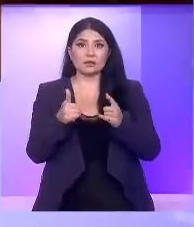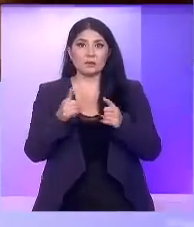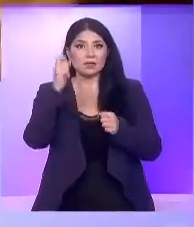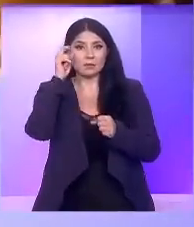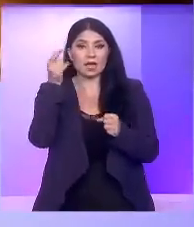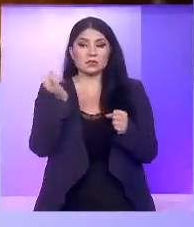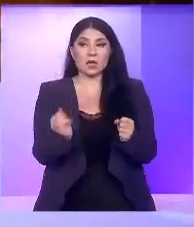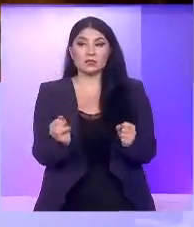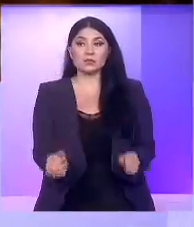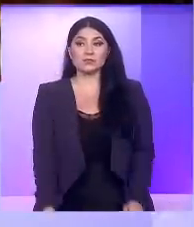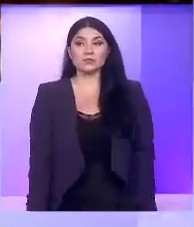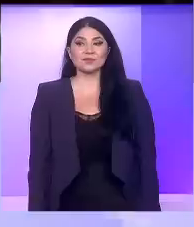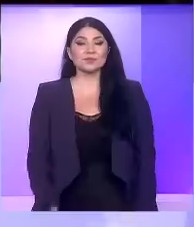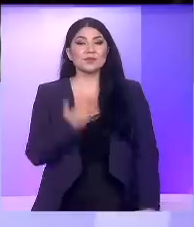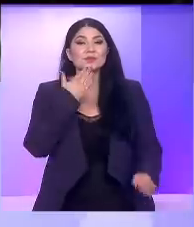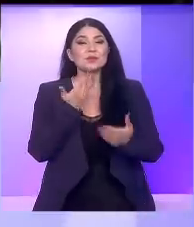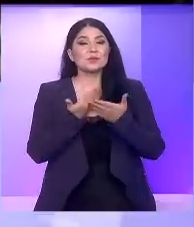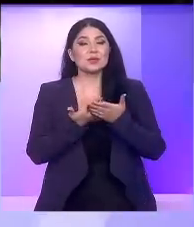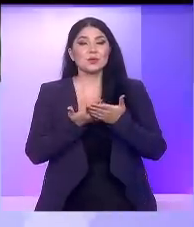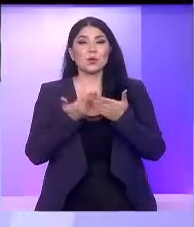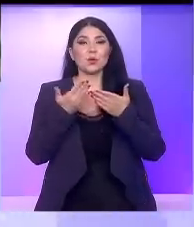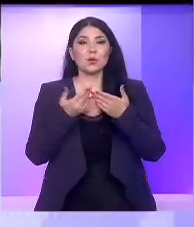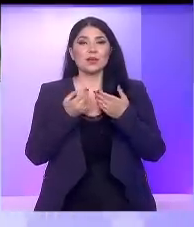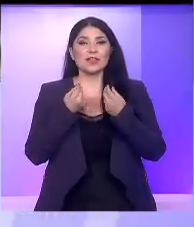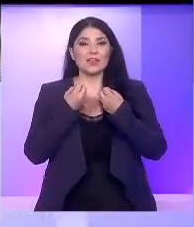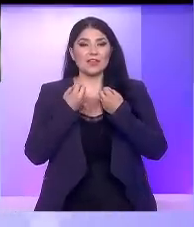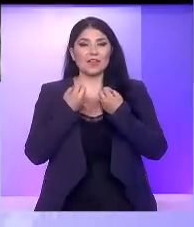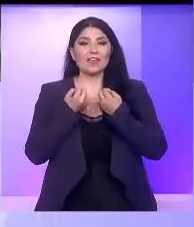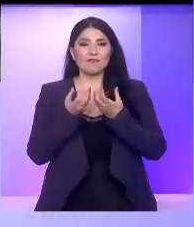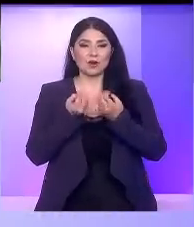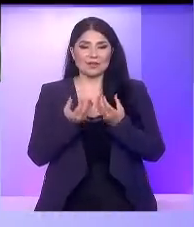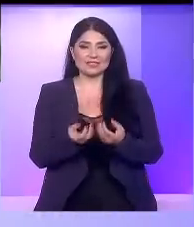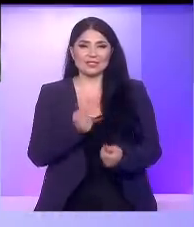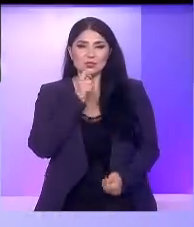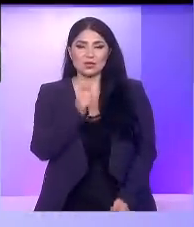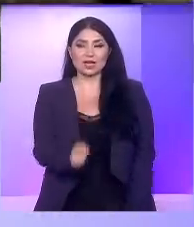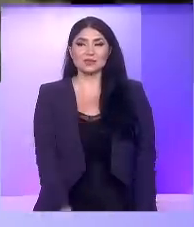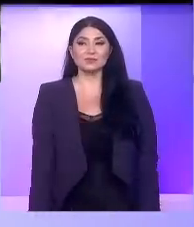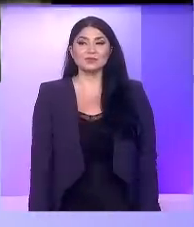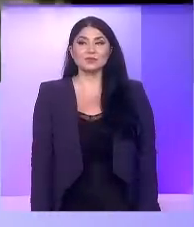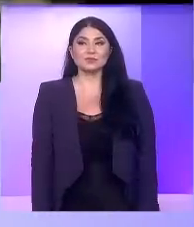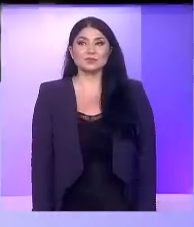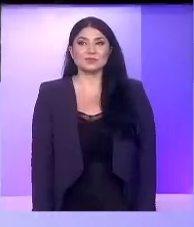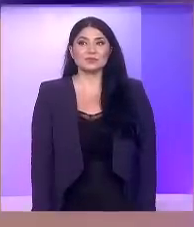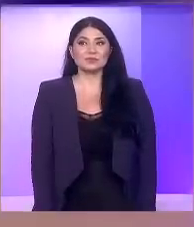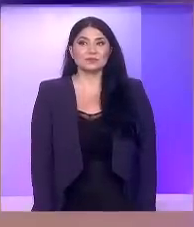această dimineață. Mulțumesc tare mult, domnule Barbu, pentru prezența în jurnal și pentru disponibilitatea. Mulțumesc.